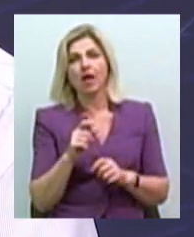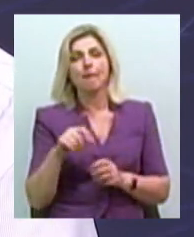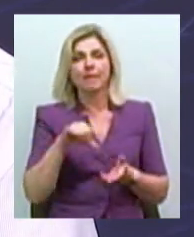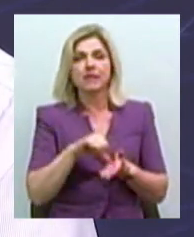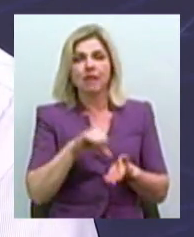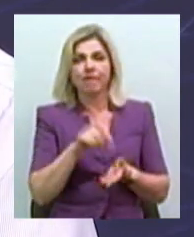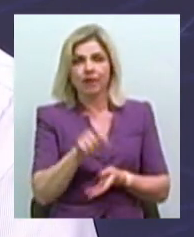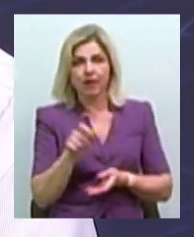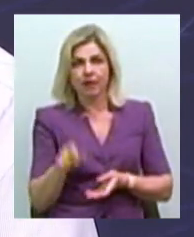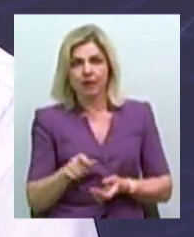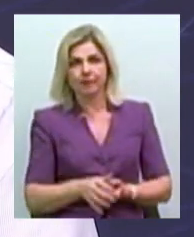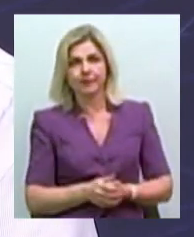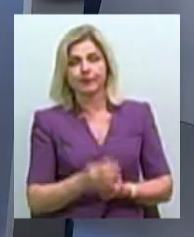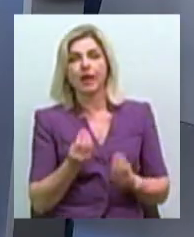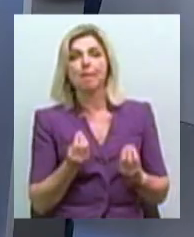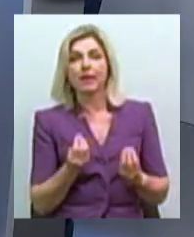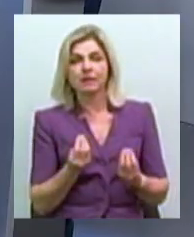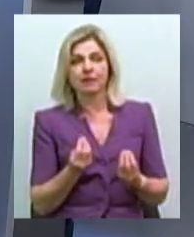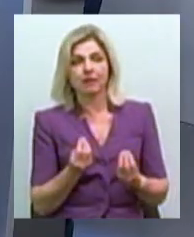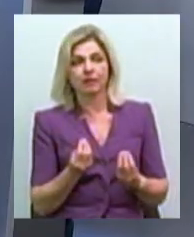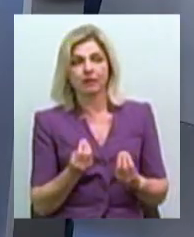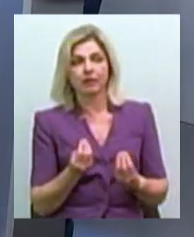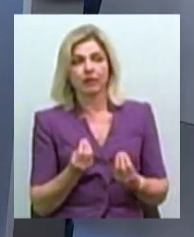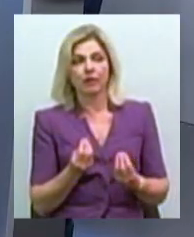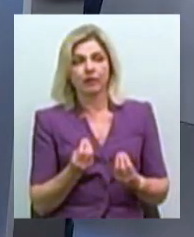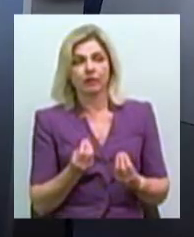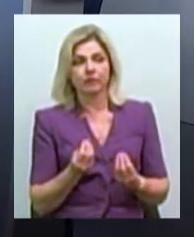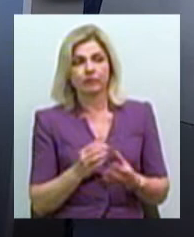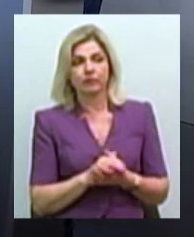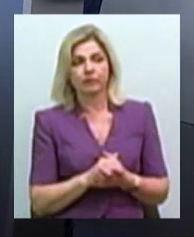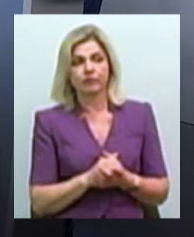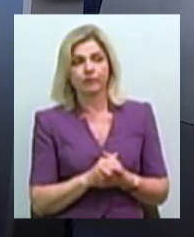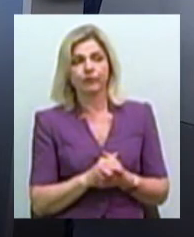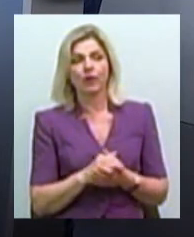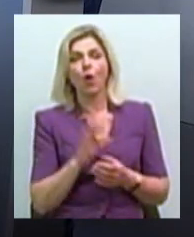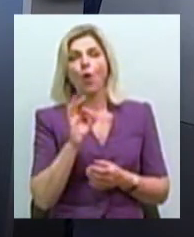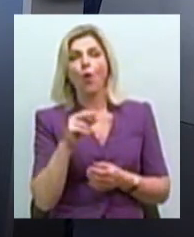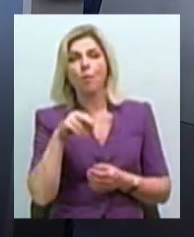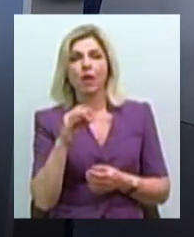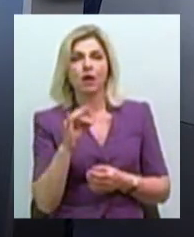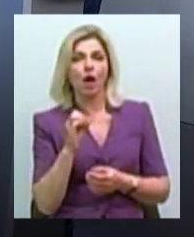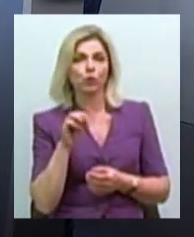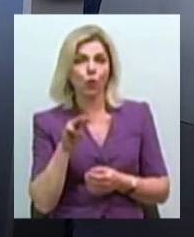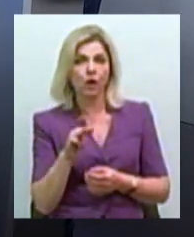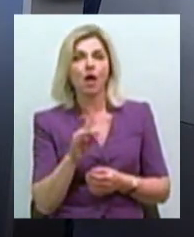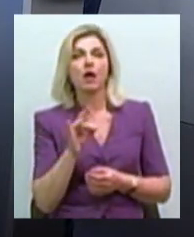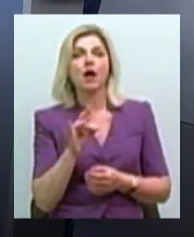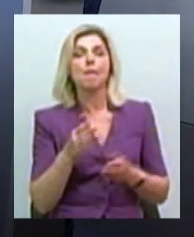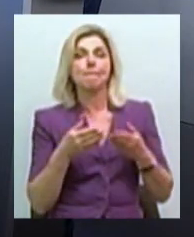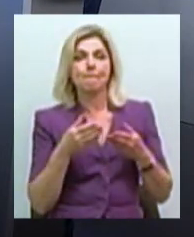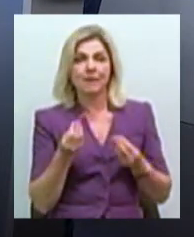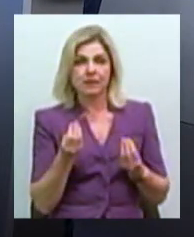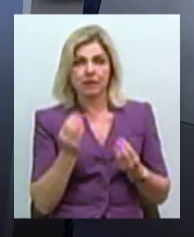представителей бизнеса, которые, операторов бизнеса в порту, чтобы они поучаствовали, действительно, хотя